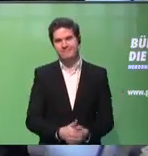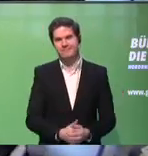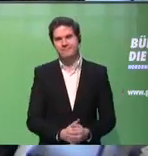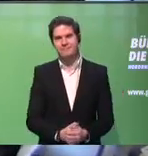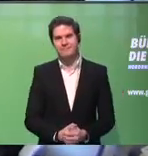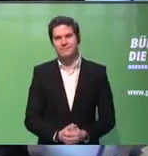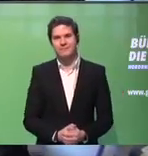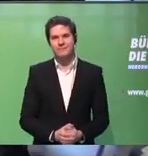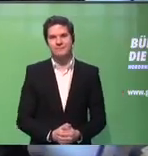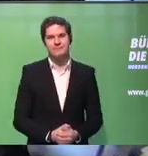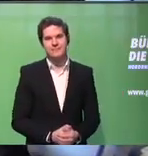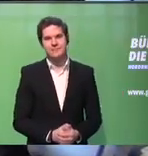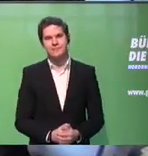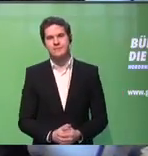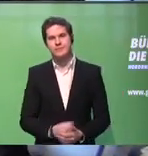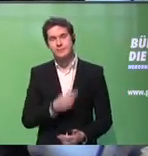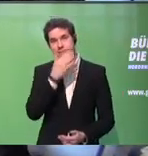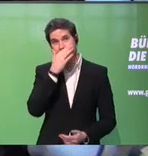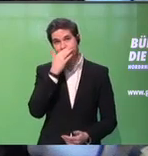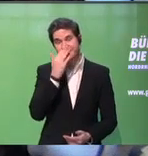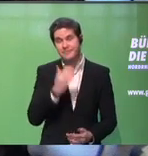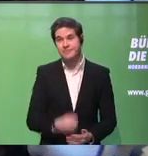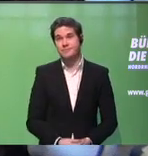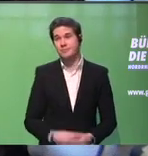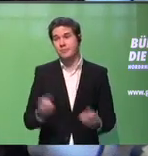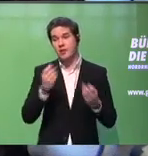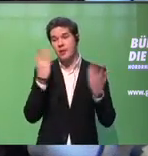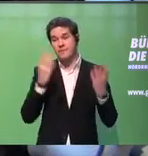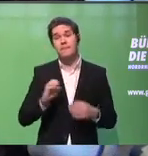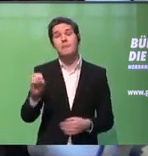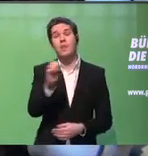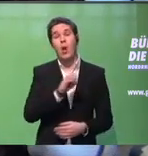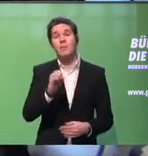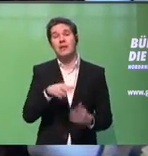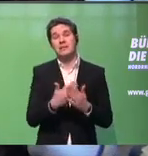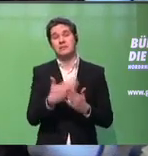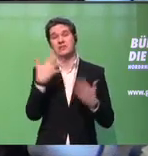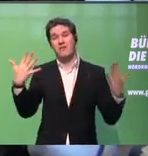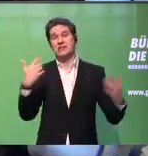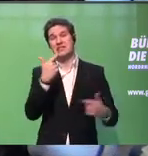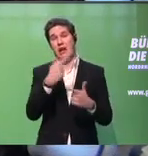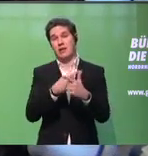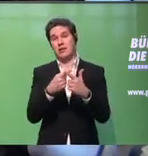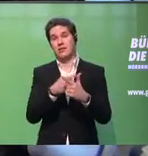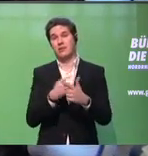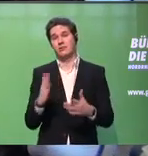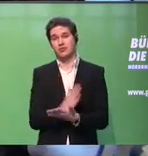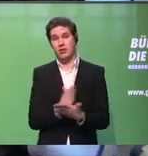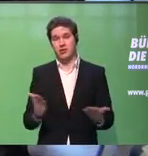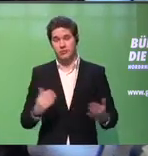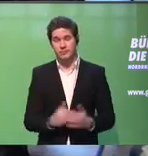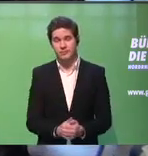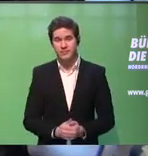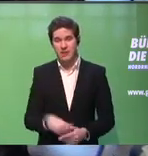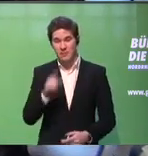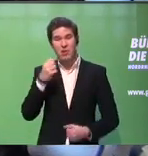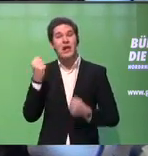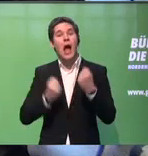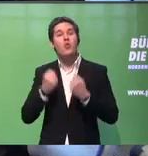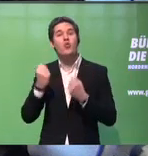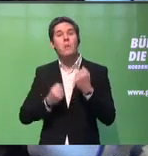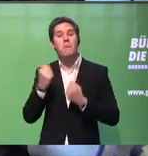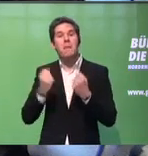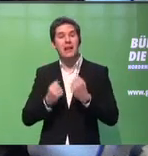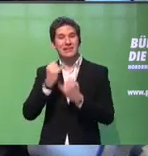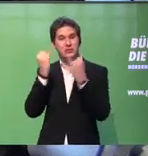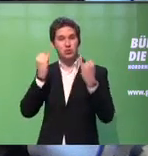regelrecht symbolisch sind zwei große Entscheidungen auf europäischer Ebene. Wie Arbeitgeberverbände der Automobilindustrie,